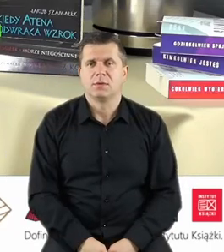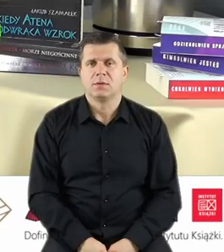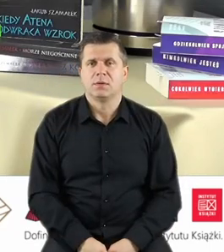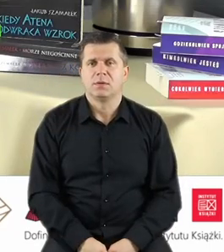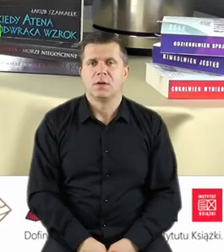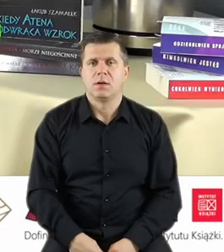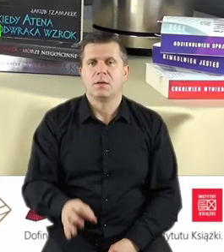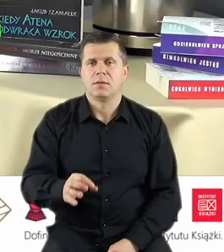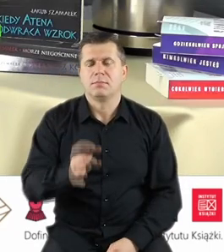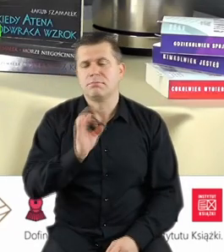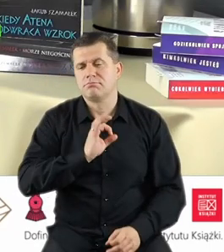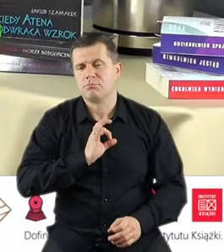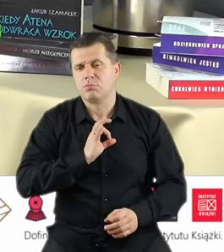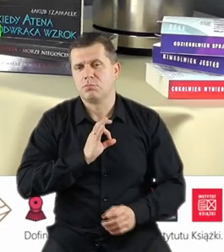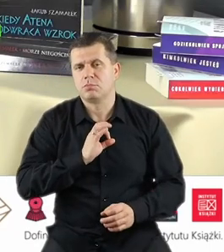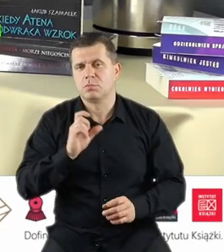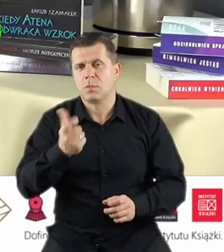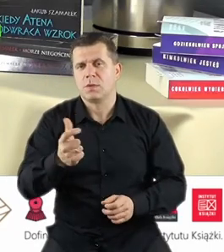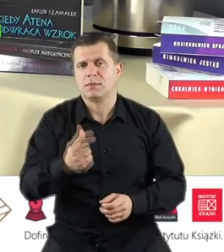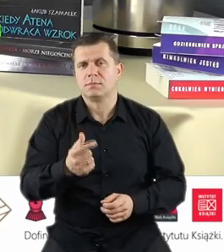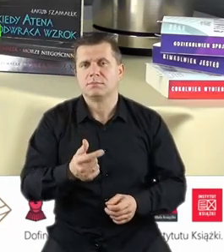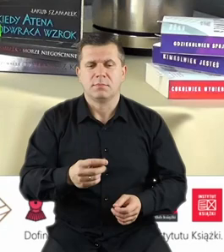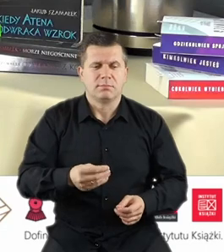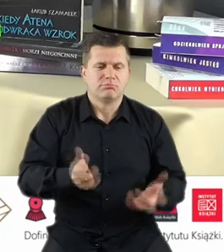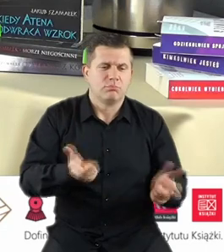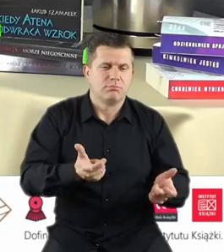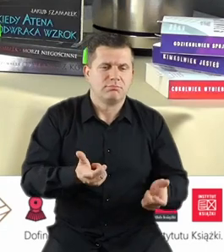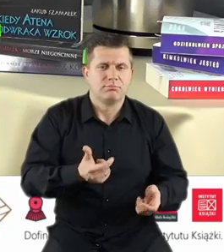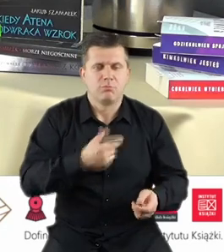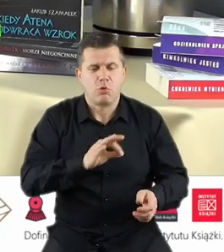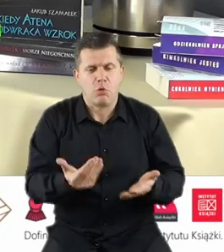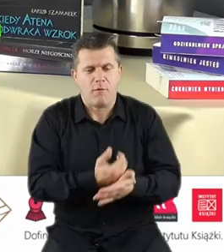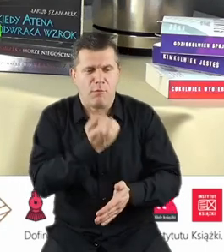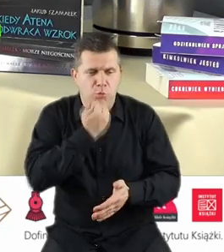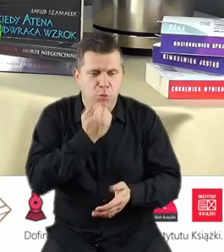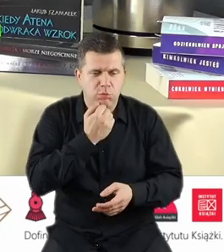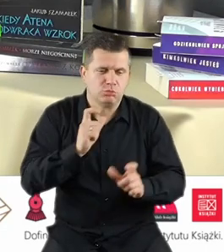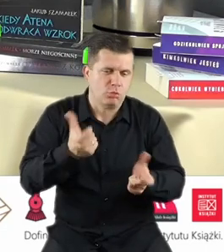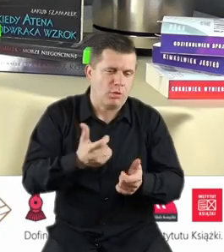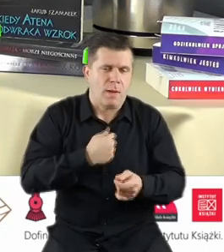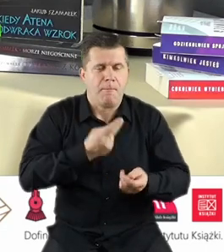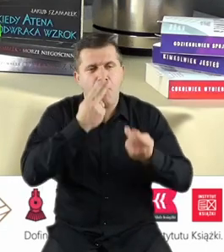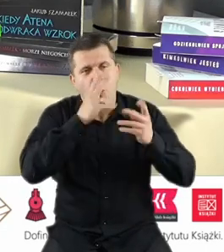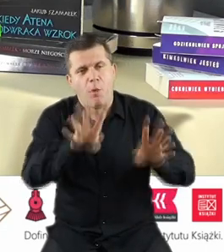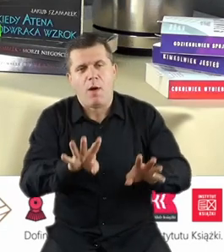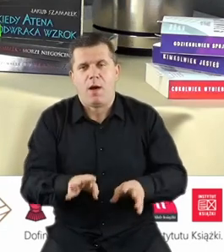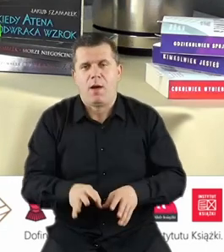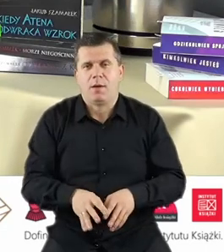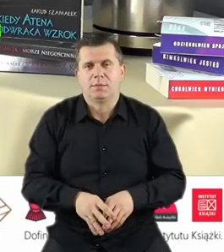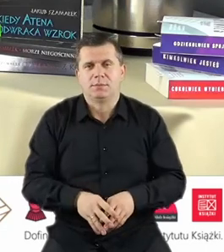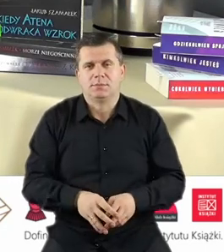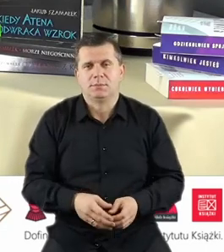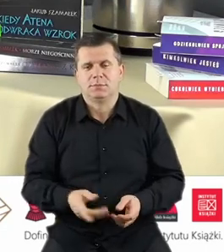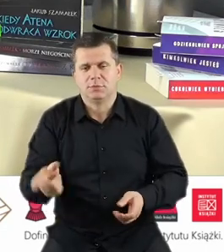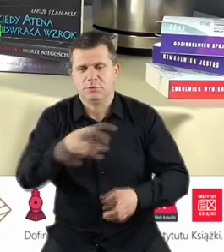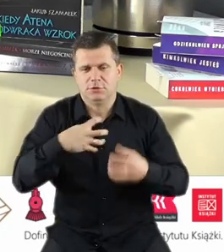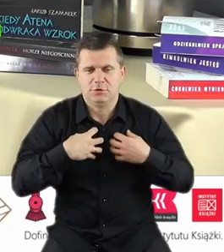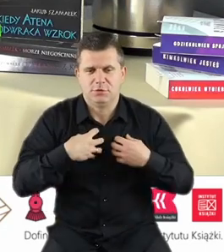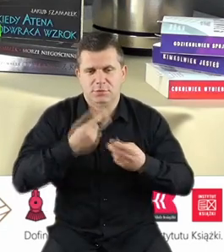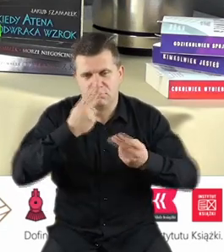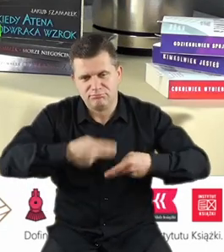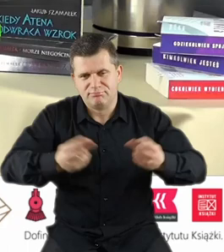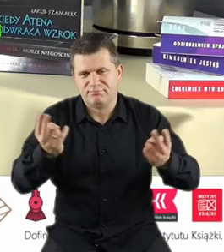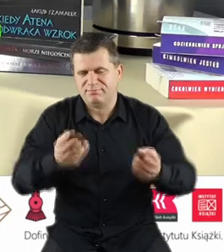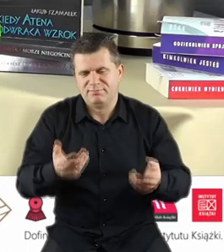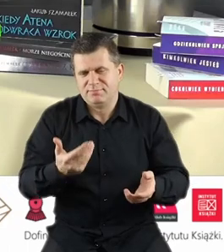przebieżka, czy moja sałatka, czy moje nowe buty zasługiwały na to, żeby wkraczać do pani czy państwa życia z takim